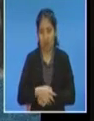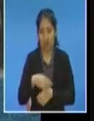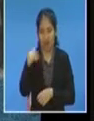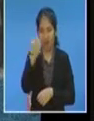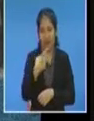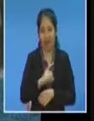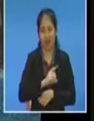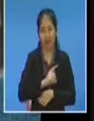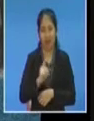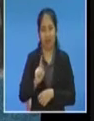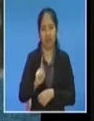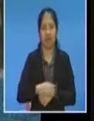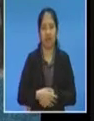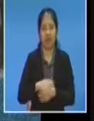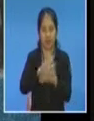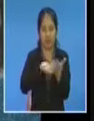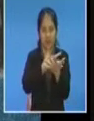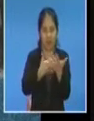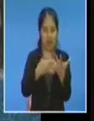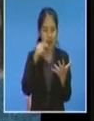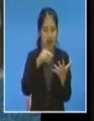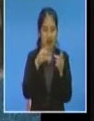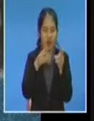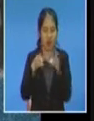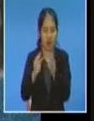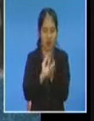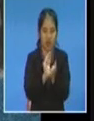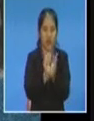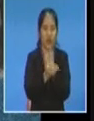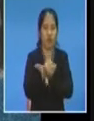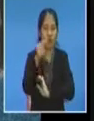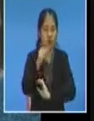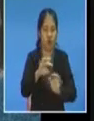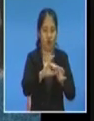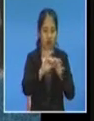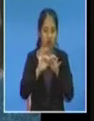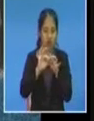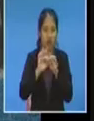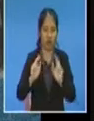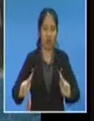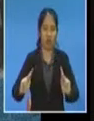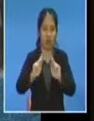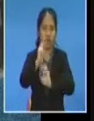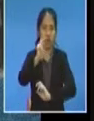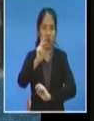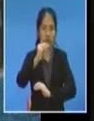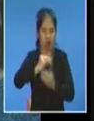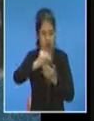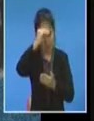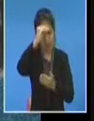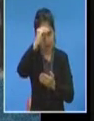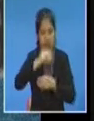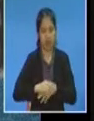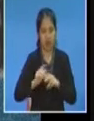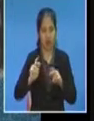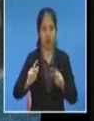ในแผนการปฏิรูปนี้จะต้องยึดโยงกันกับกระทรวงศึกษาธิการกระทรวงพัฒนาสังคมและความมั่นคงของม